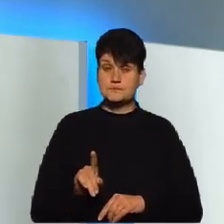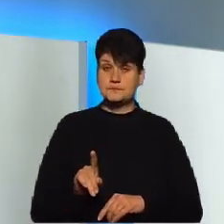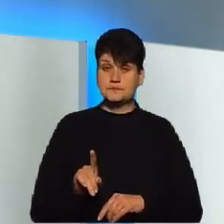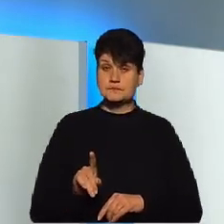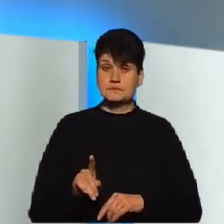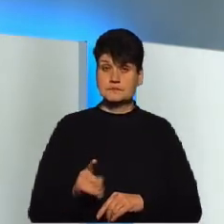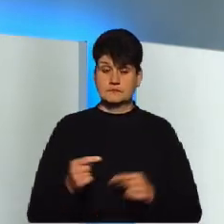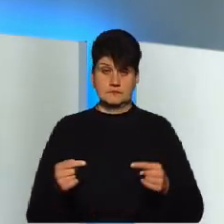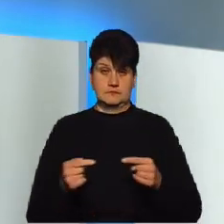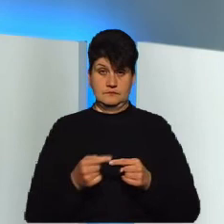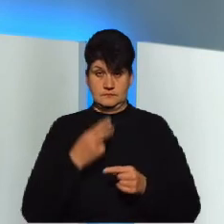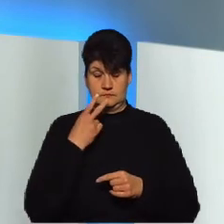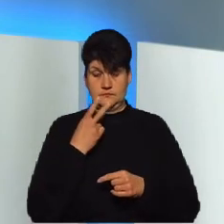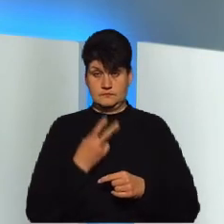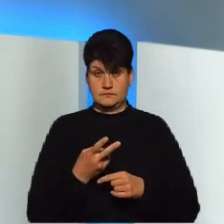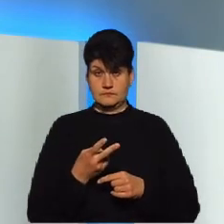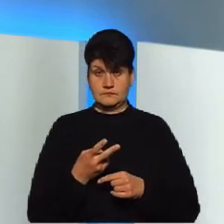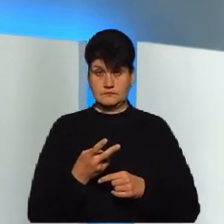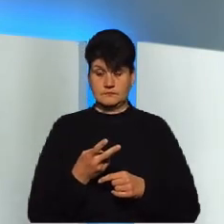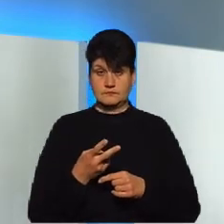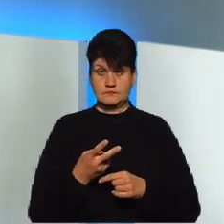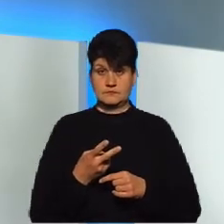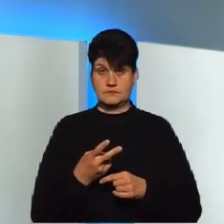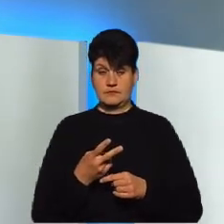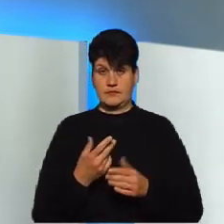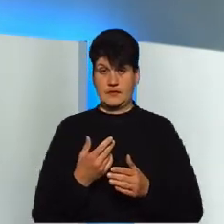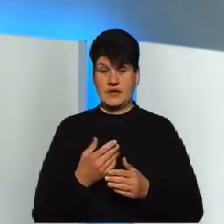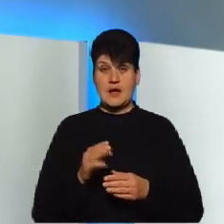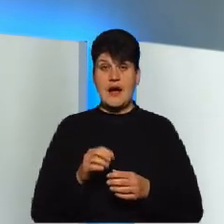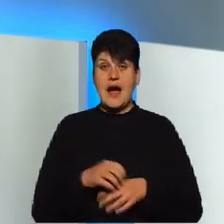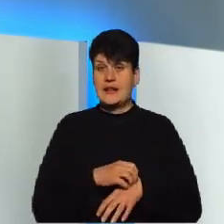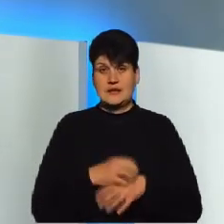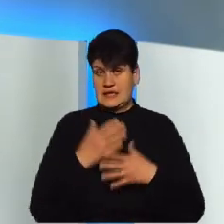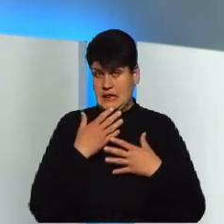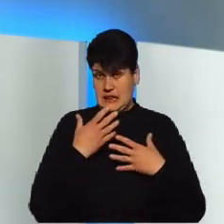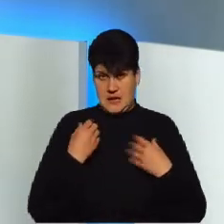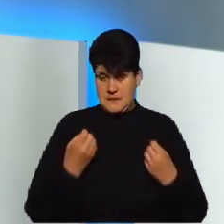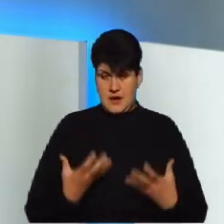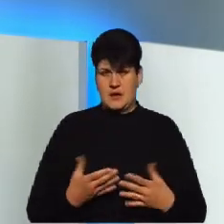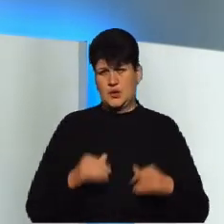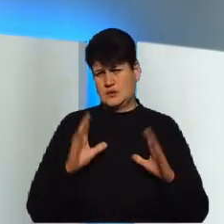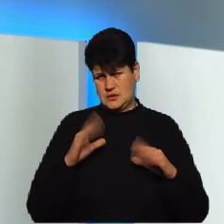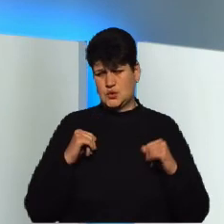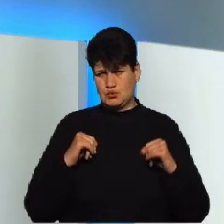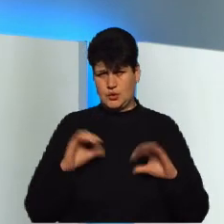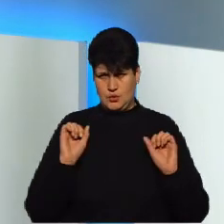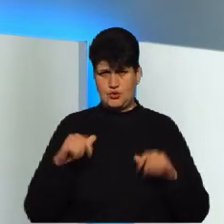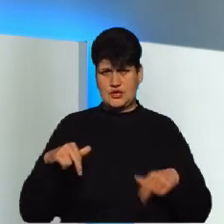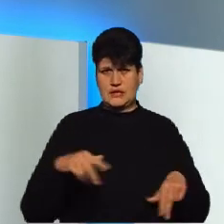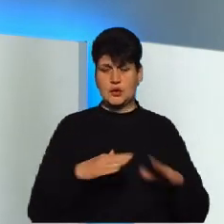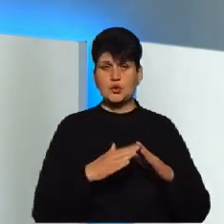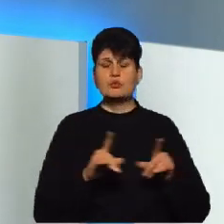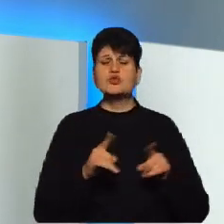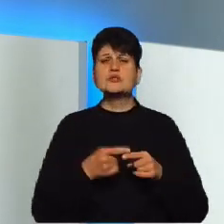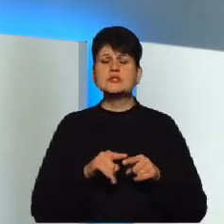впевнитися, що реакції по негайному типу алергічної немає, людина може спокійно йти додому. А що це були за